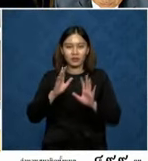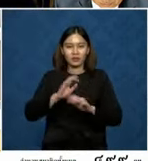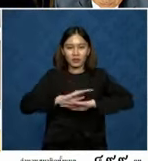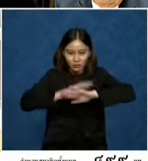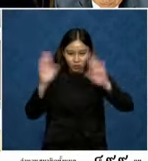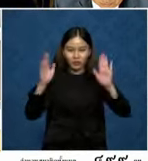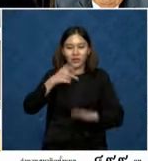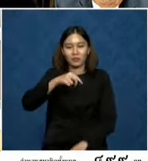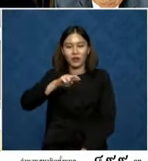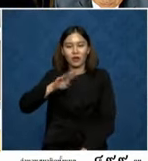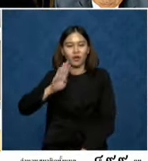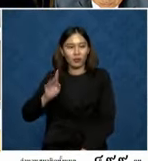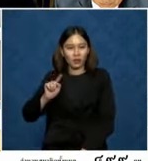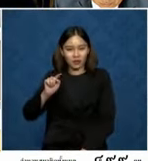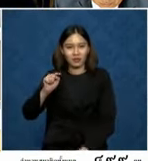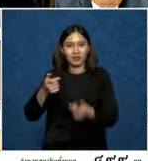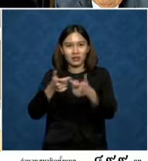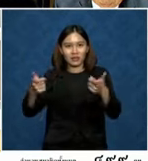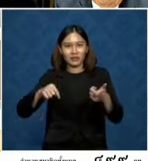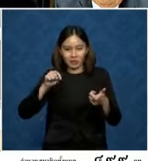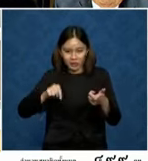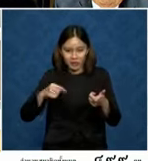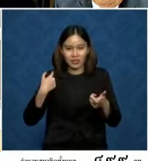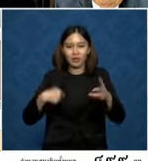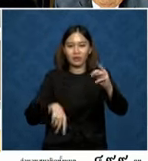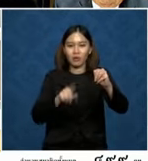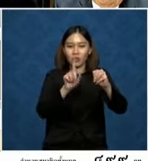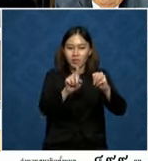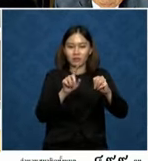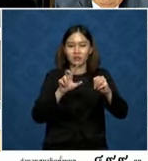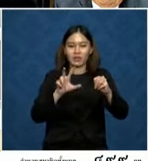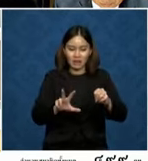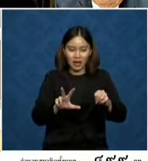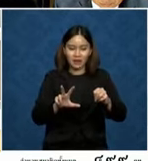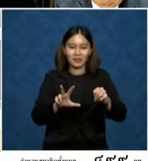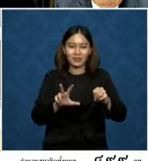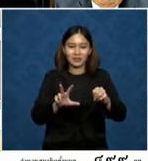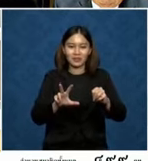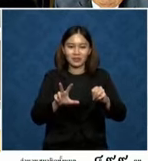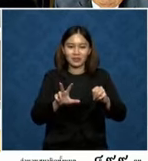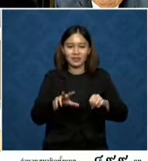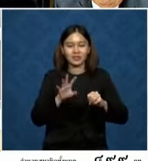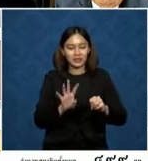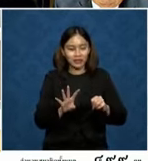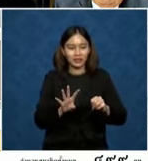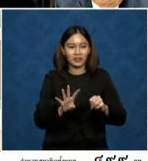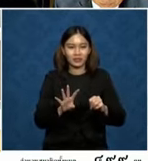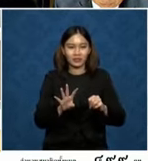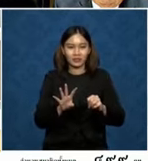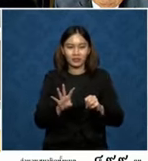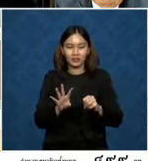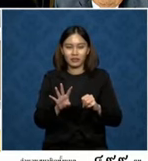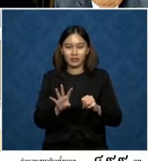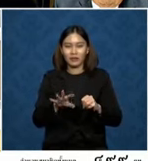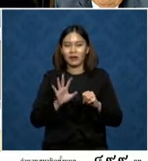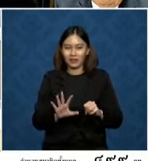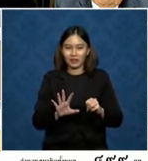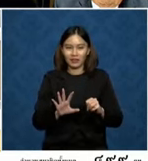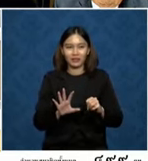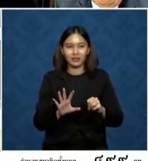ญัตินี้ไม่ว่าจะเป็นมาตรา1มาตรา3มาตรา4มาตรา